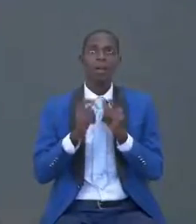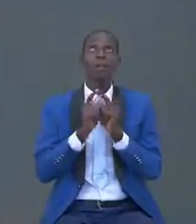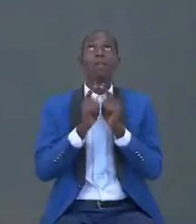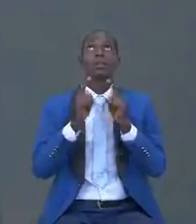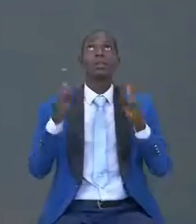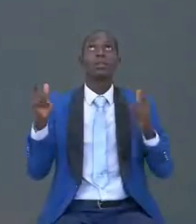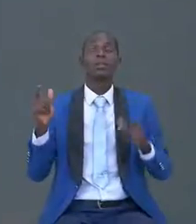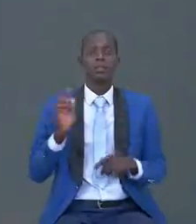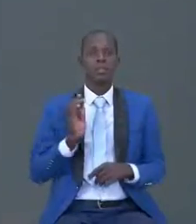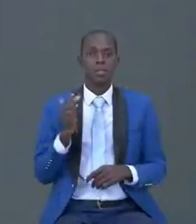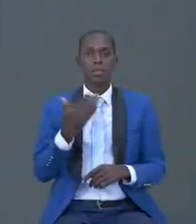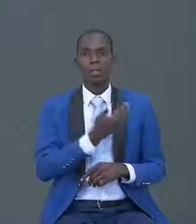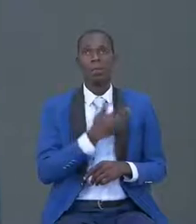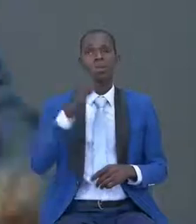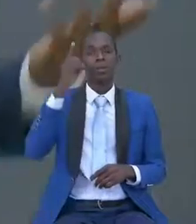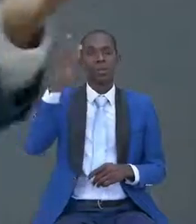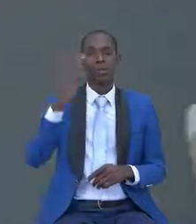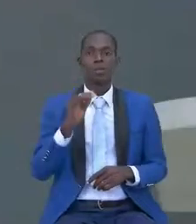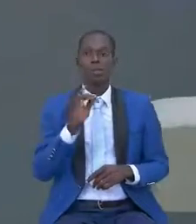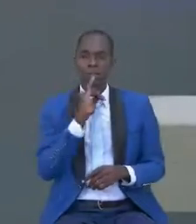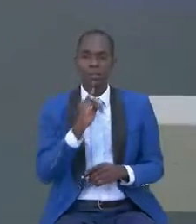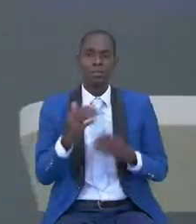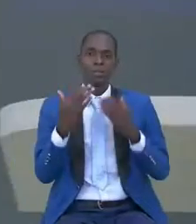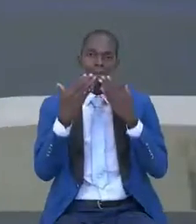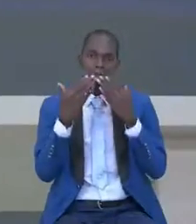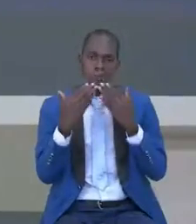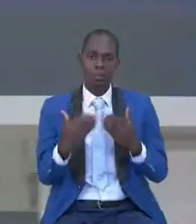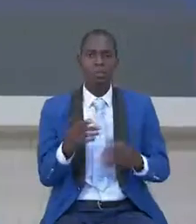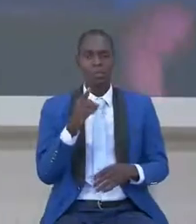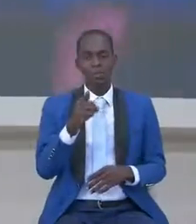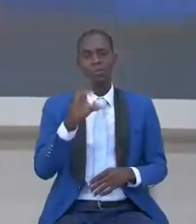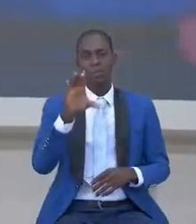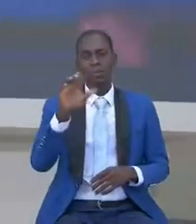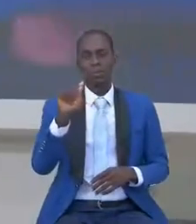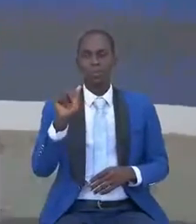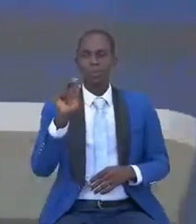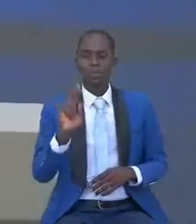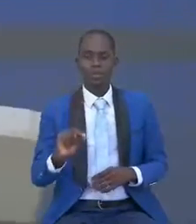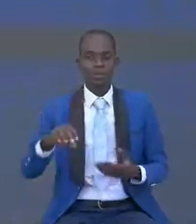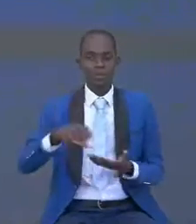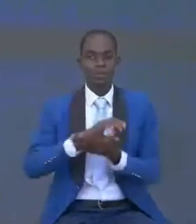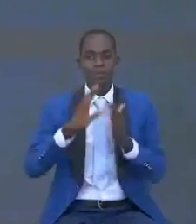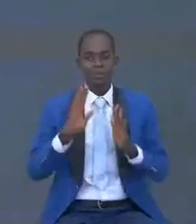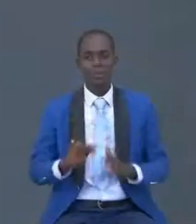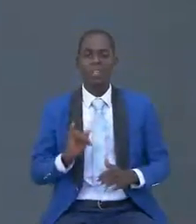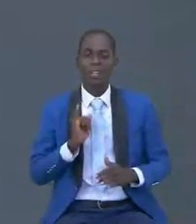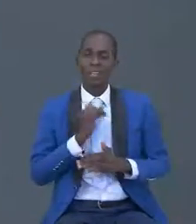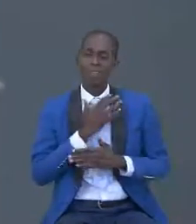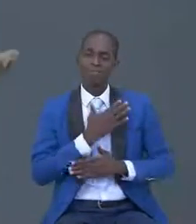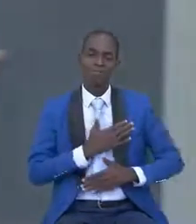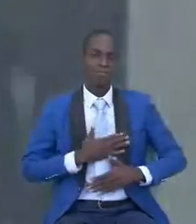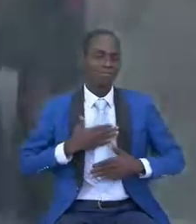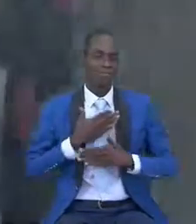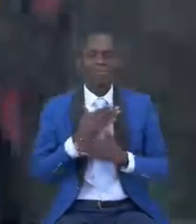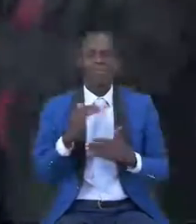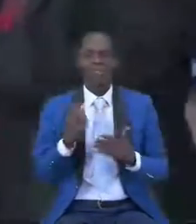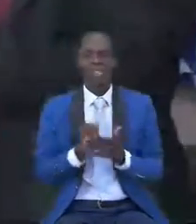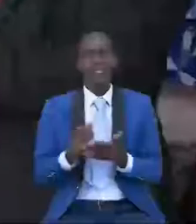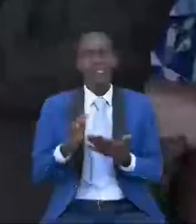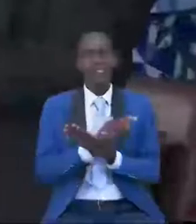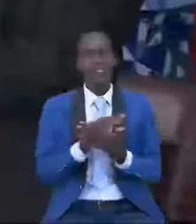Que notre Dieu est grand. Merci, Cora de Cannes. J'ai joui de ce